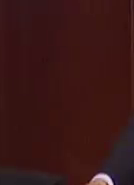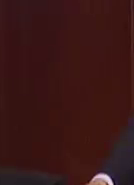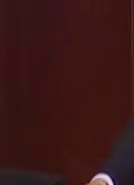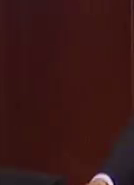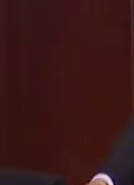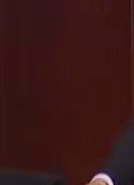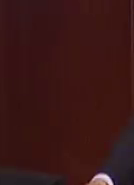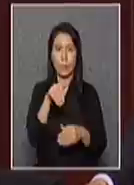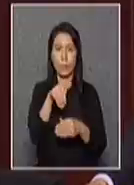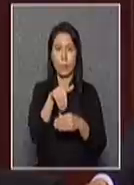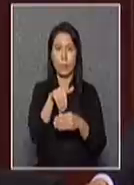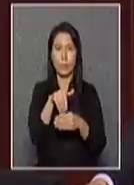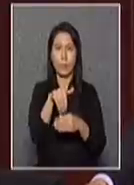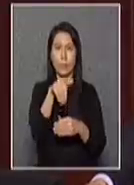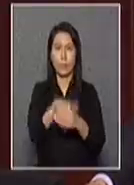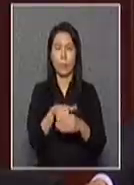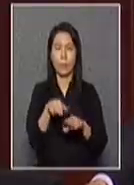開始表決，